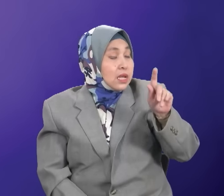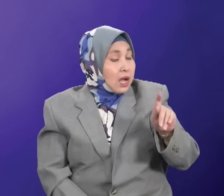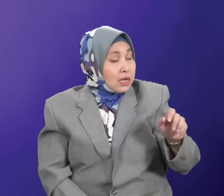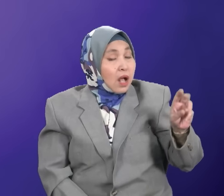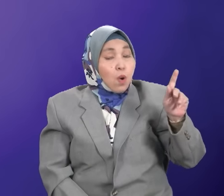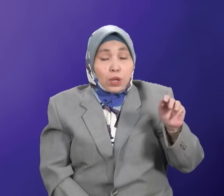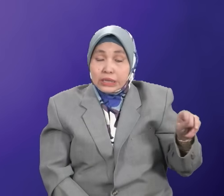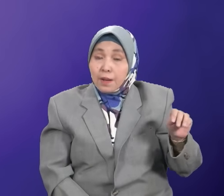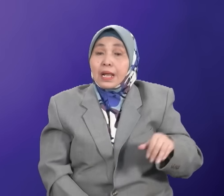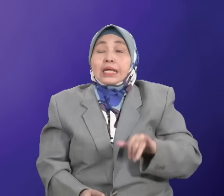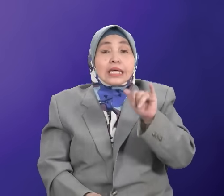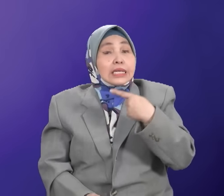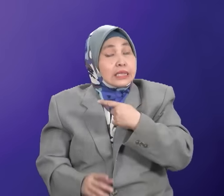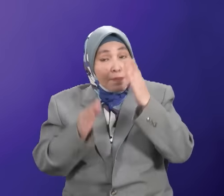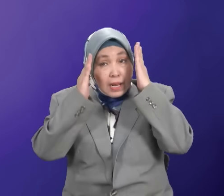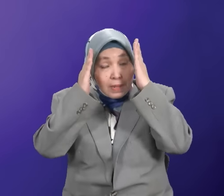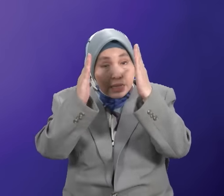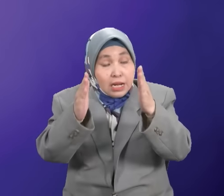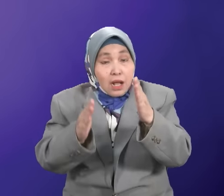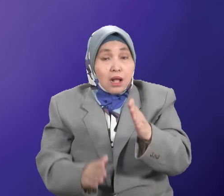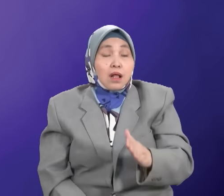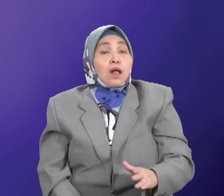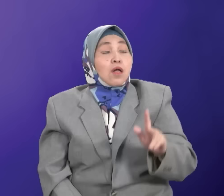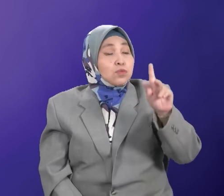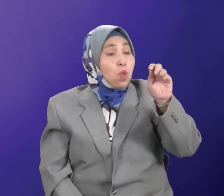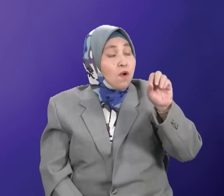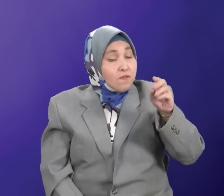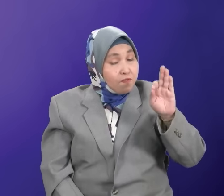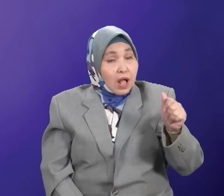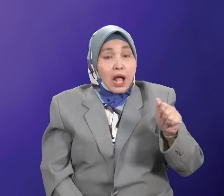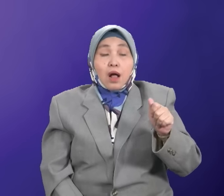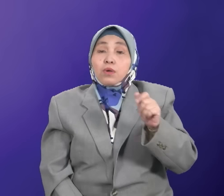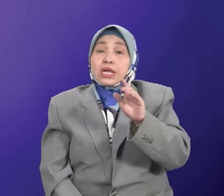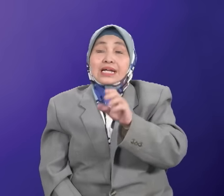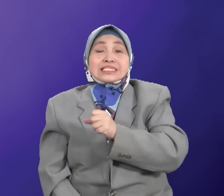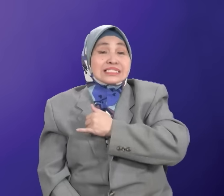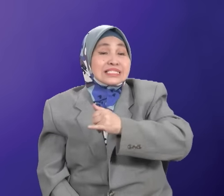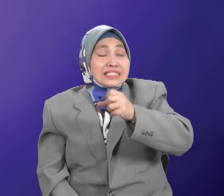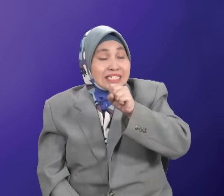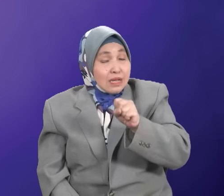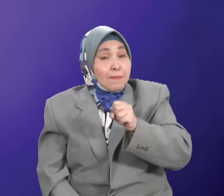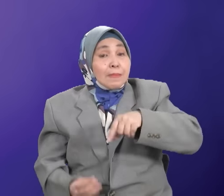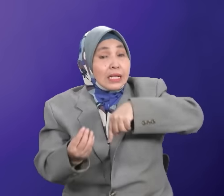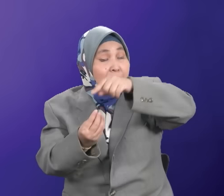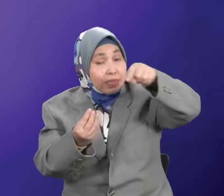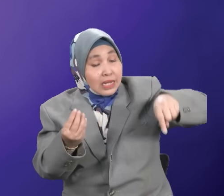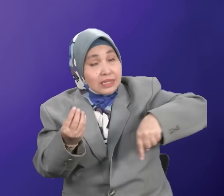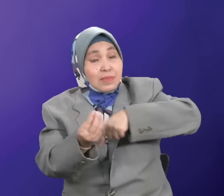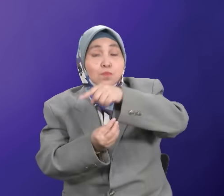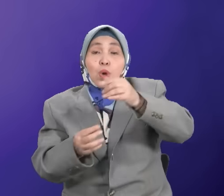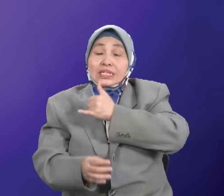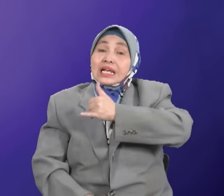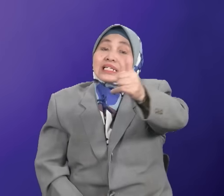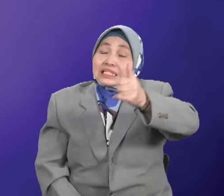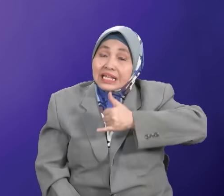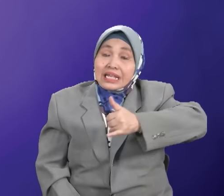perkataan yang kita beri perhatian adalah cover bertawaf ya mengelilingi ataupun mengerjakan Sa'id